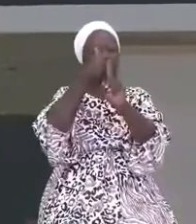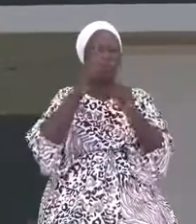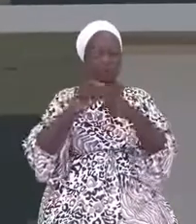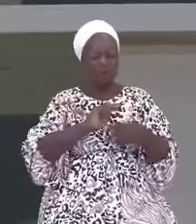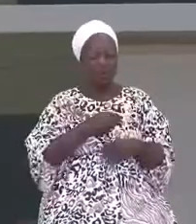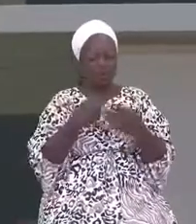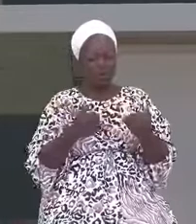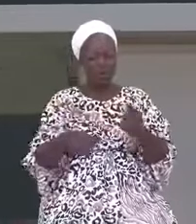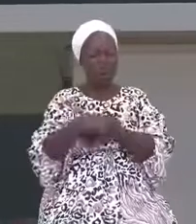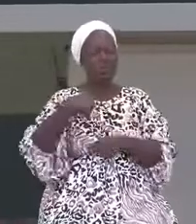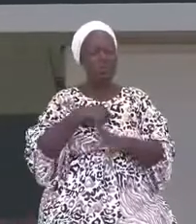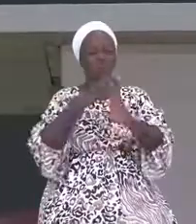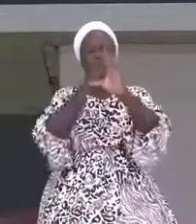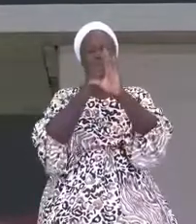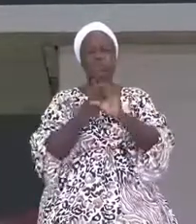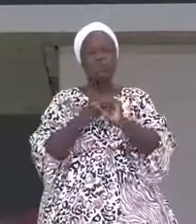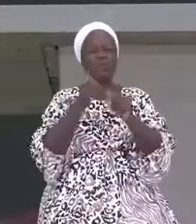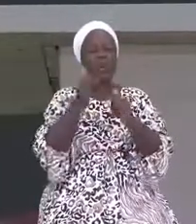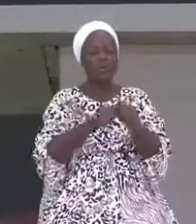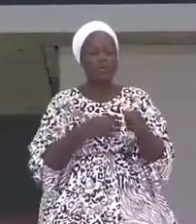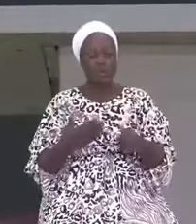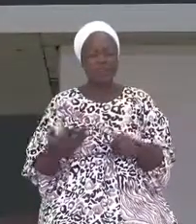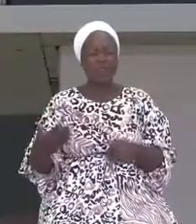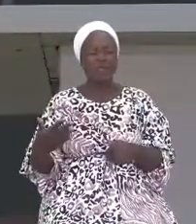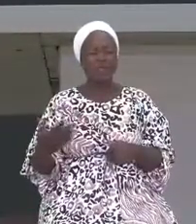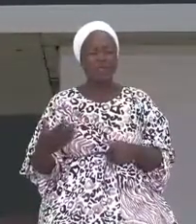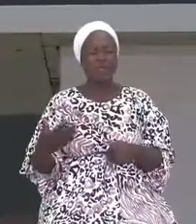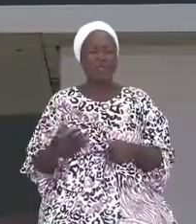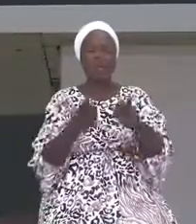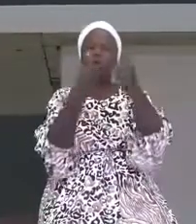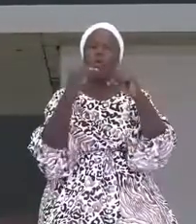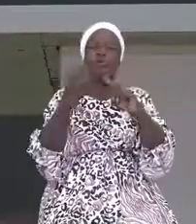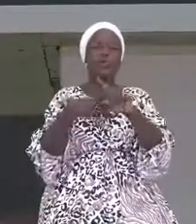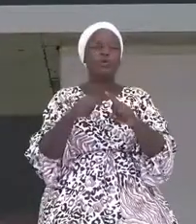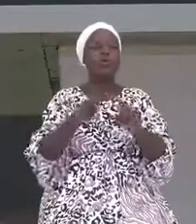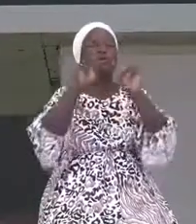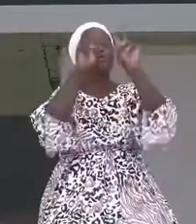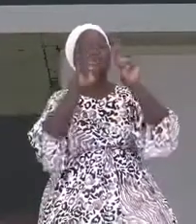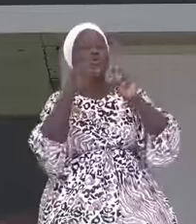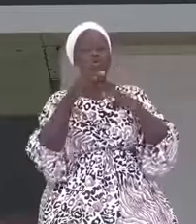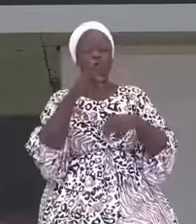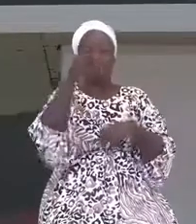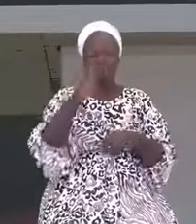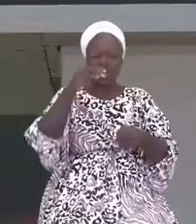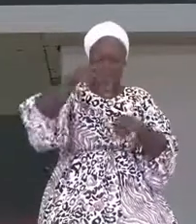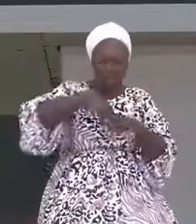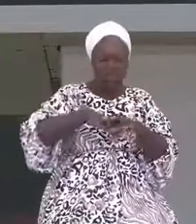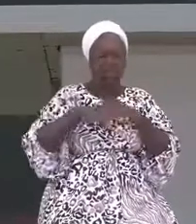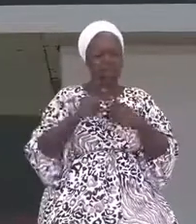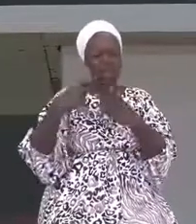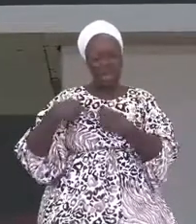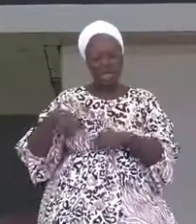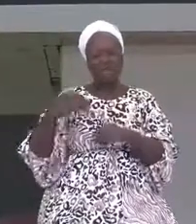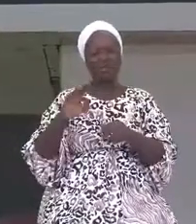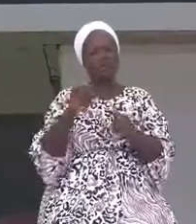nous recevrons tout ce que tout ce qui vient de trône de la grâce dans le cœur de chacun